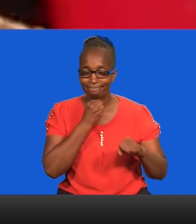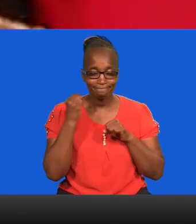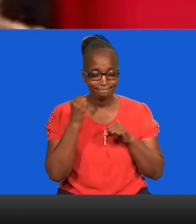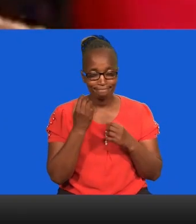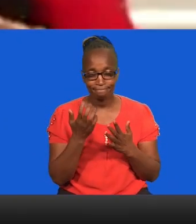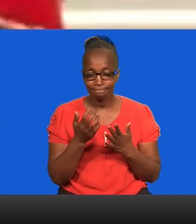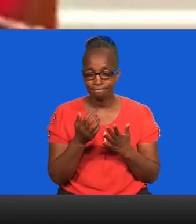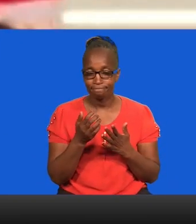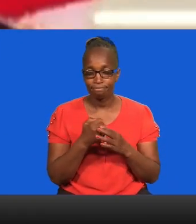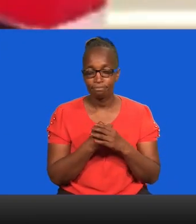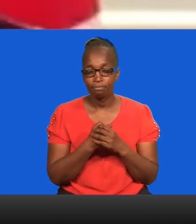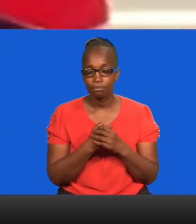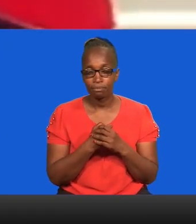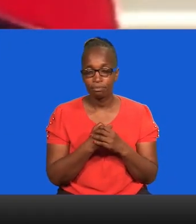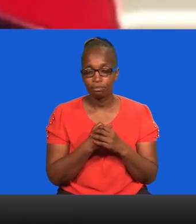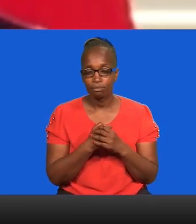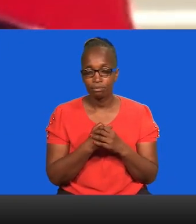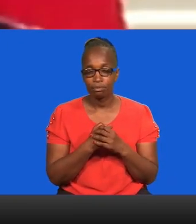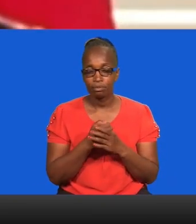cold blood.